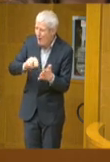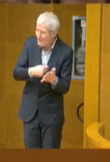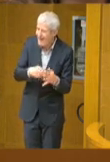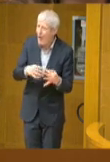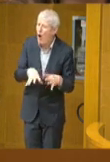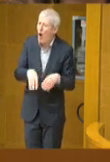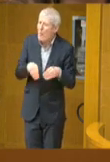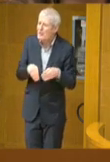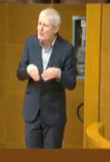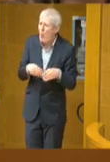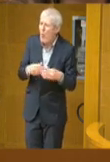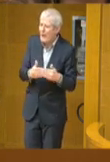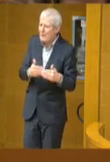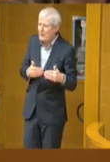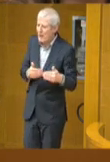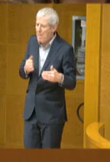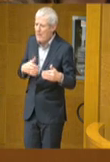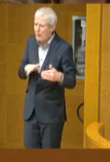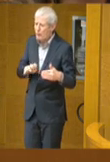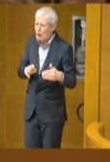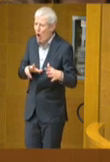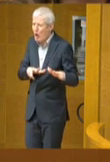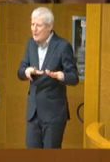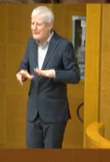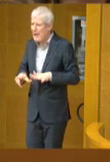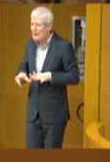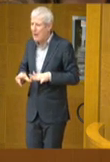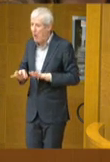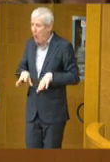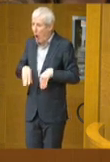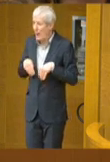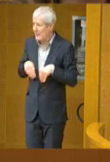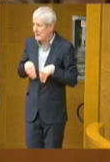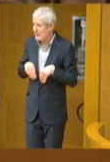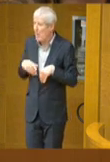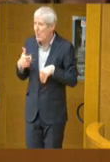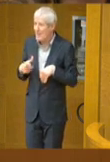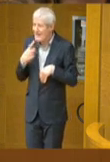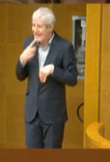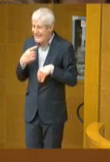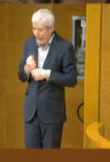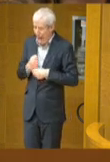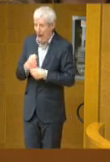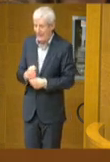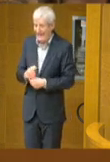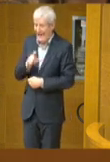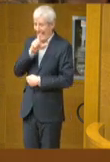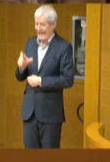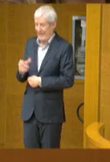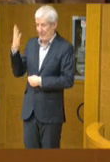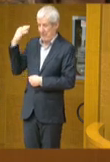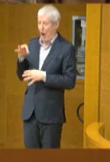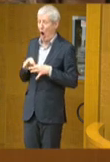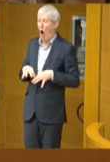iter nel 1987, ed inizia proprio perché il rappresentante dell'Italia all'ONU,